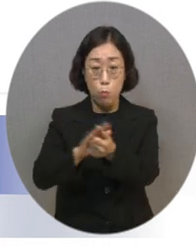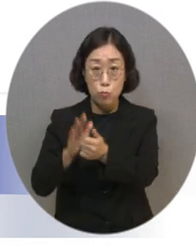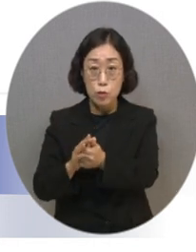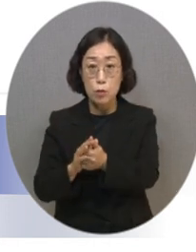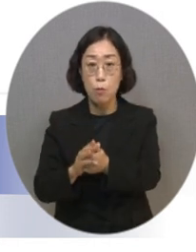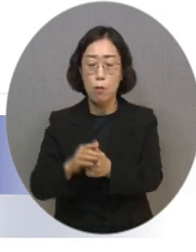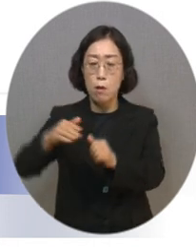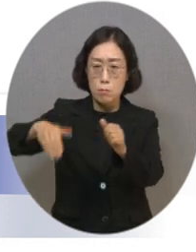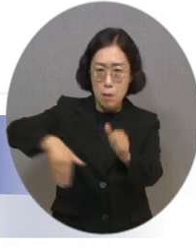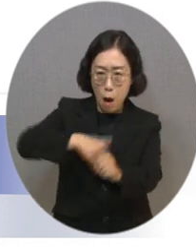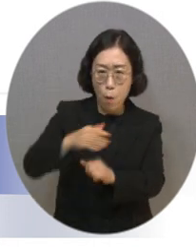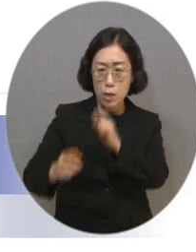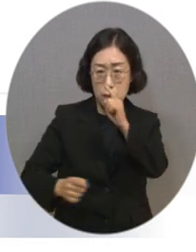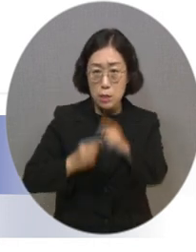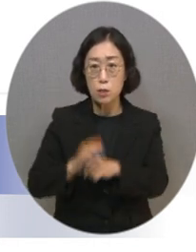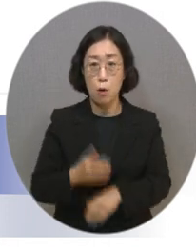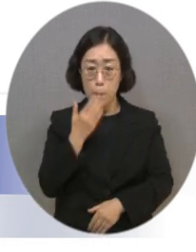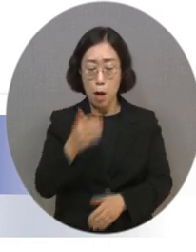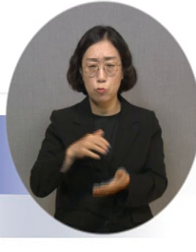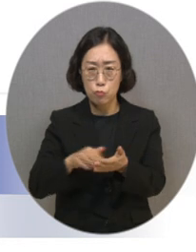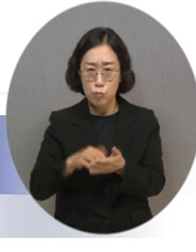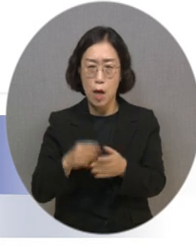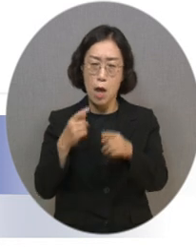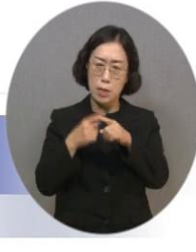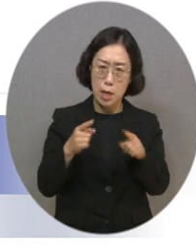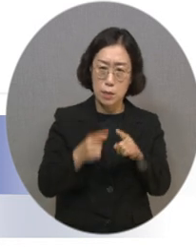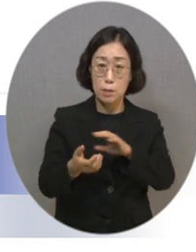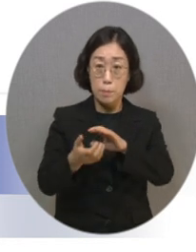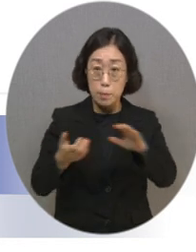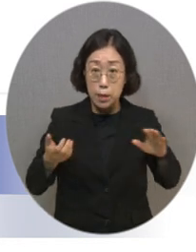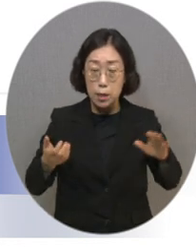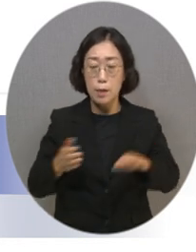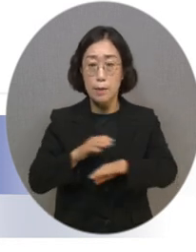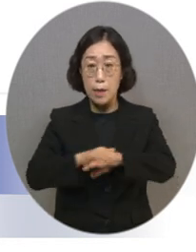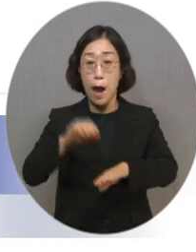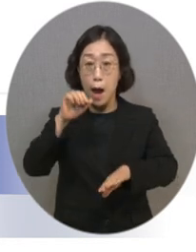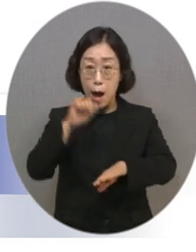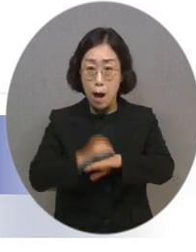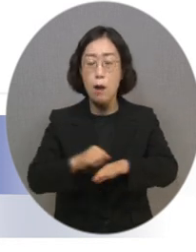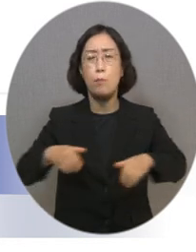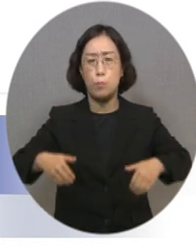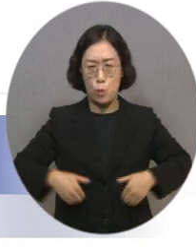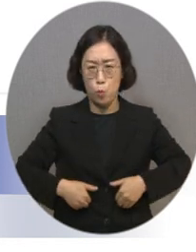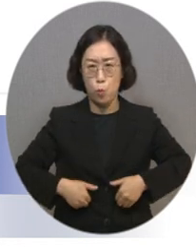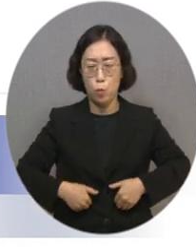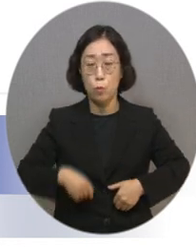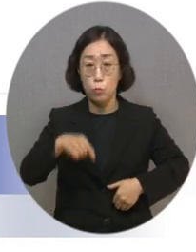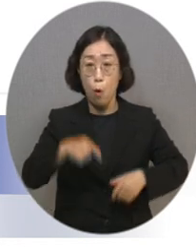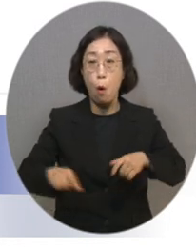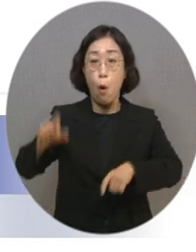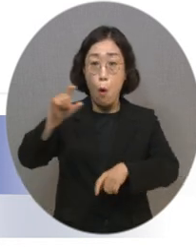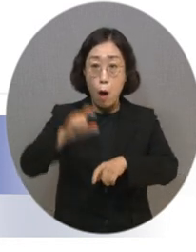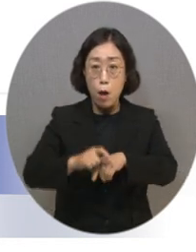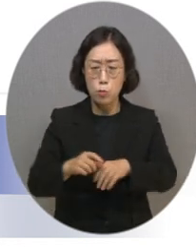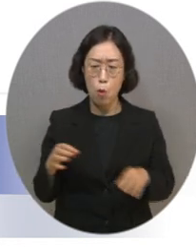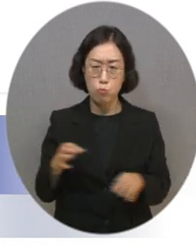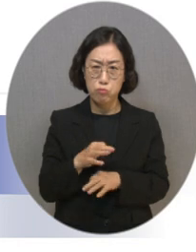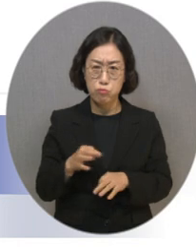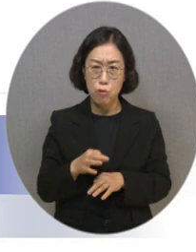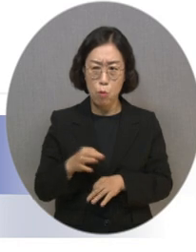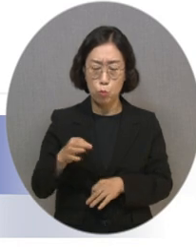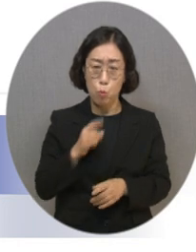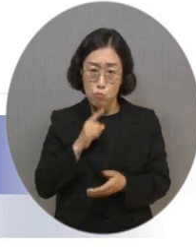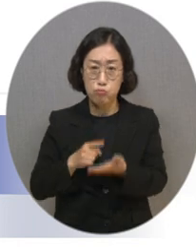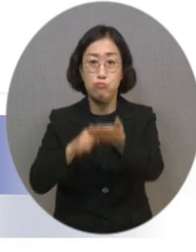추위나 지원 가능 기업 수의 예측 등을이 정량적으로 정확히 해야 할 것이고 아울러 부정 수급 등